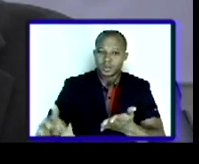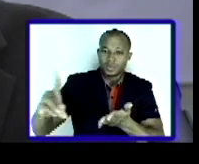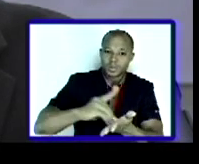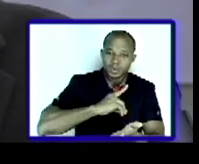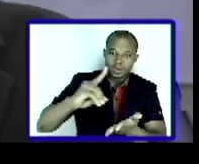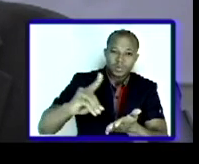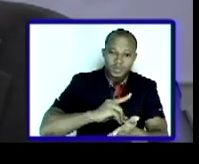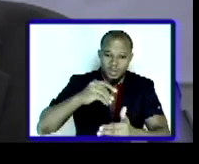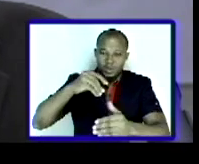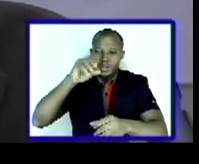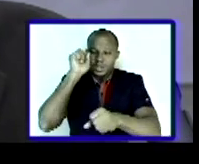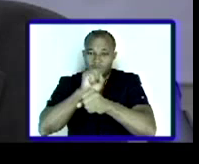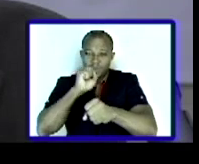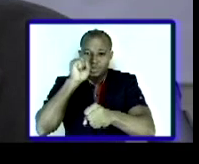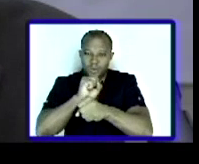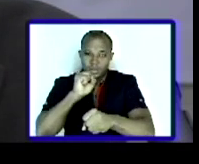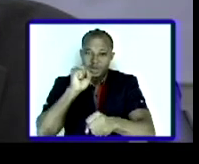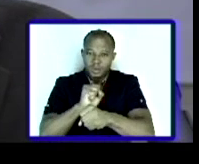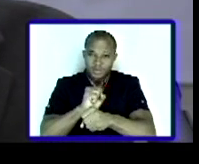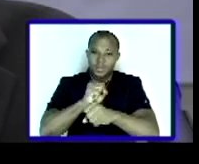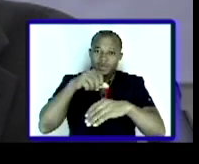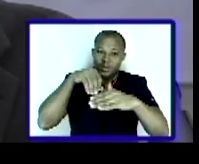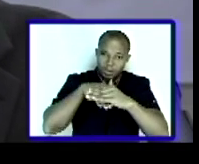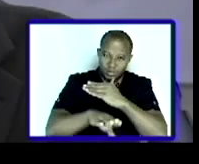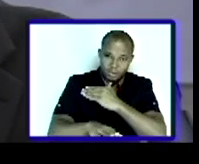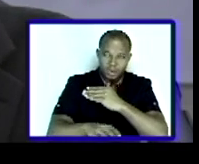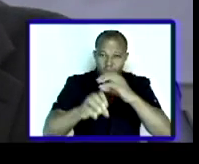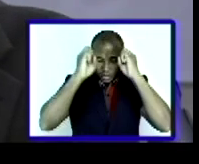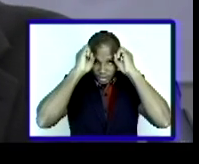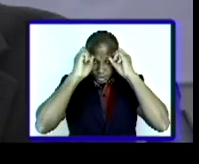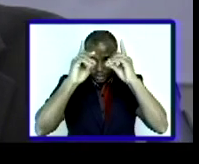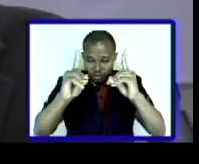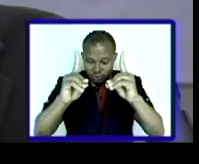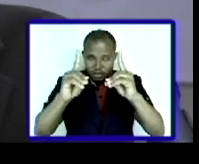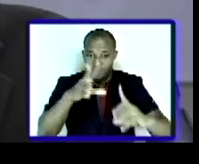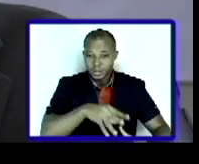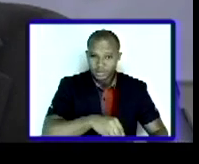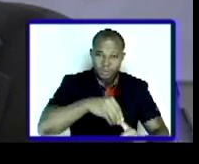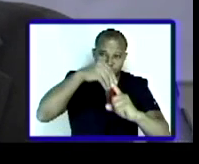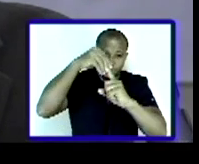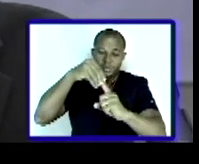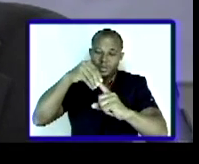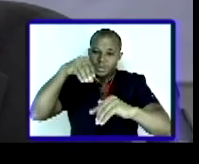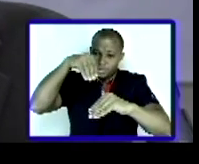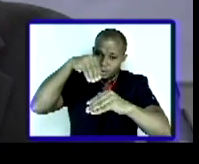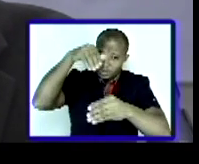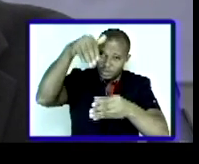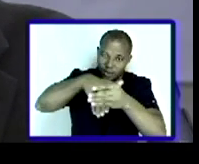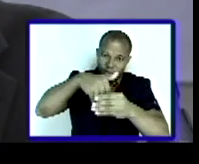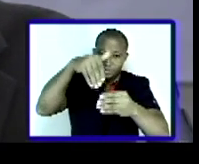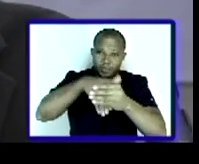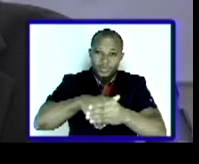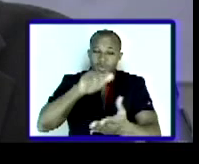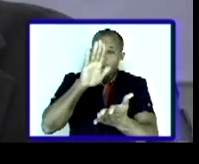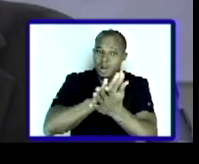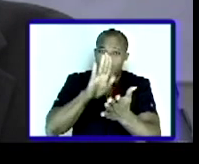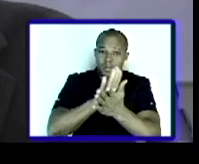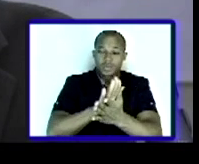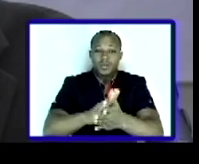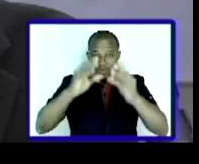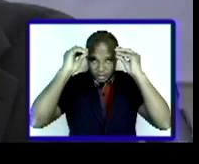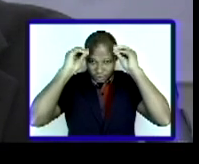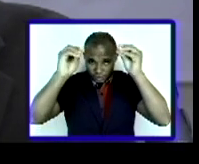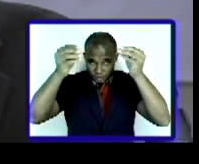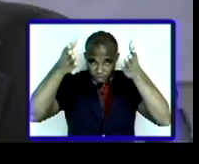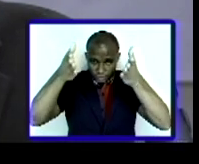le module d'orientation inclusive et d'éducation spéciale, comme l'intégrer dans les curricula des écoles de formation,